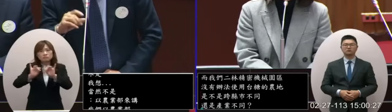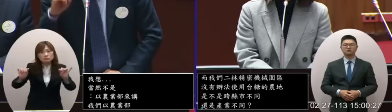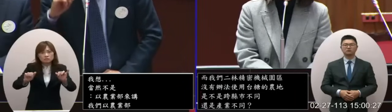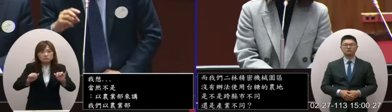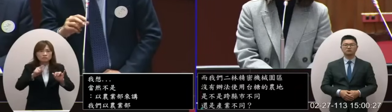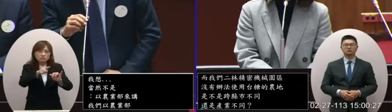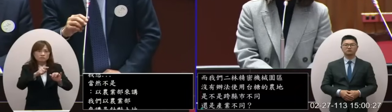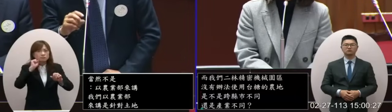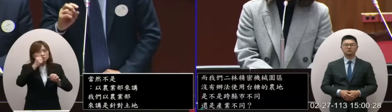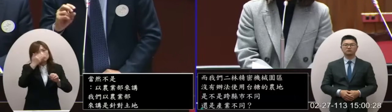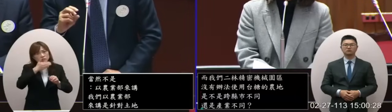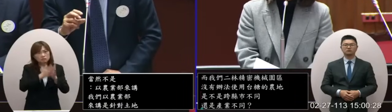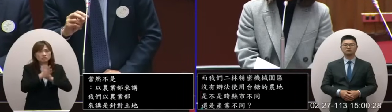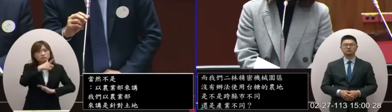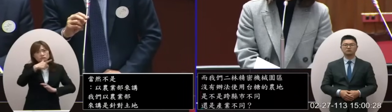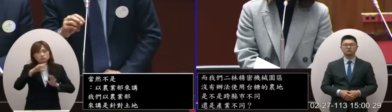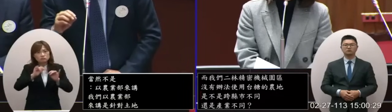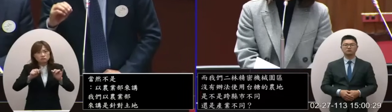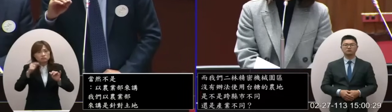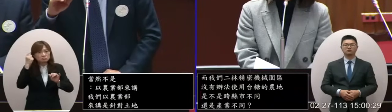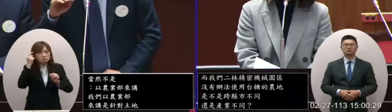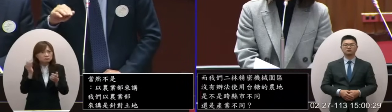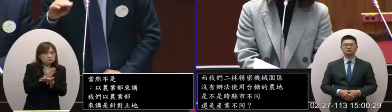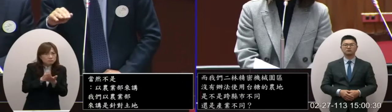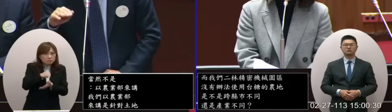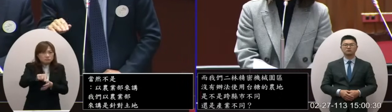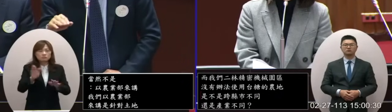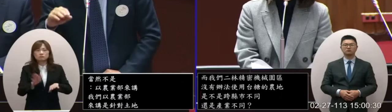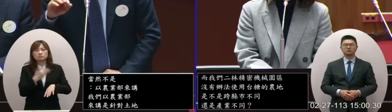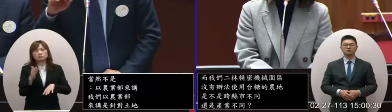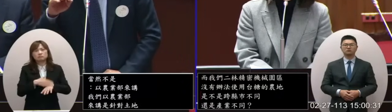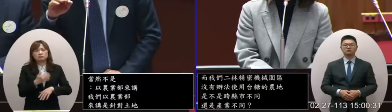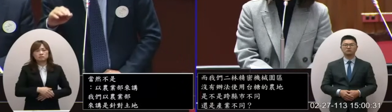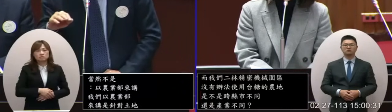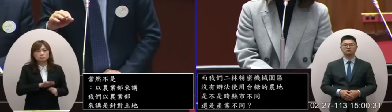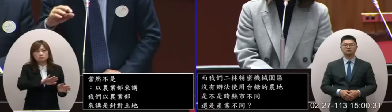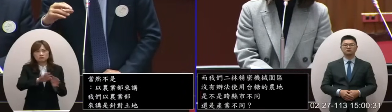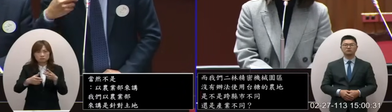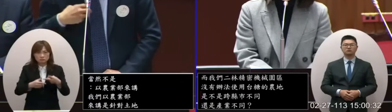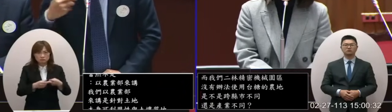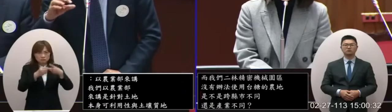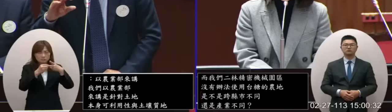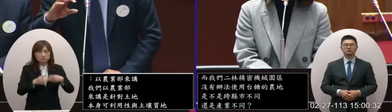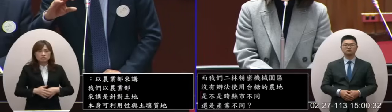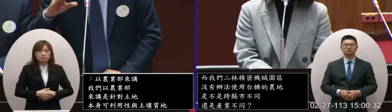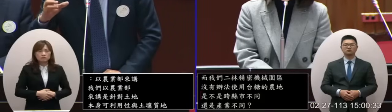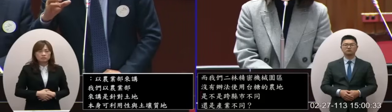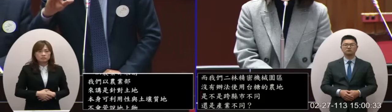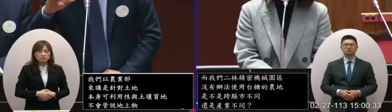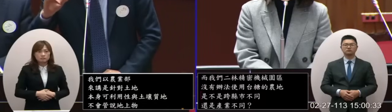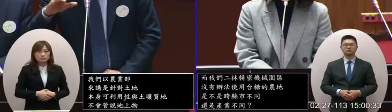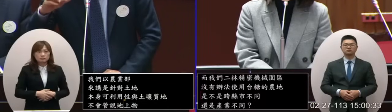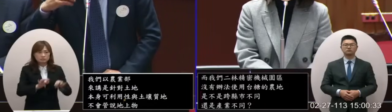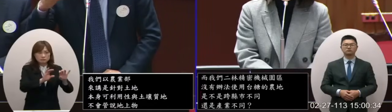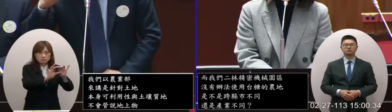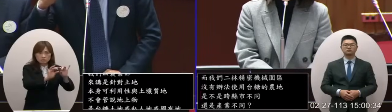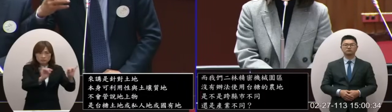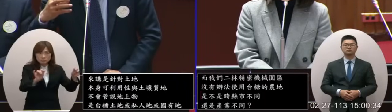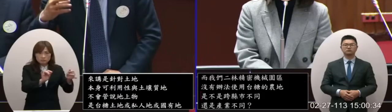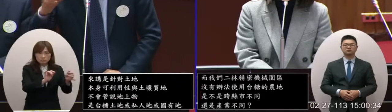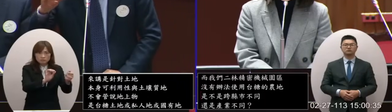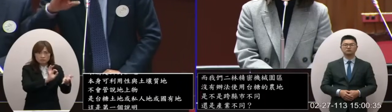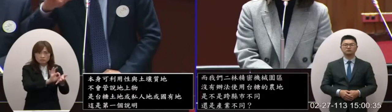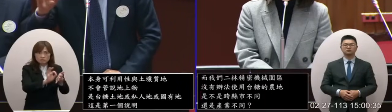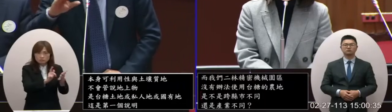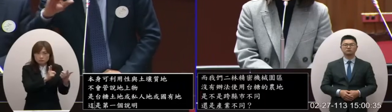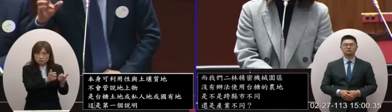部分。这第一个要说明。第二个要说明的就是，我们在针对用地，我们一定会跟产业，就是我们的